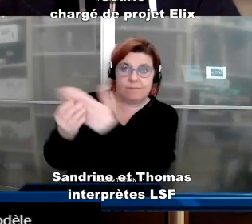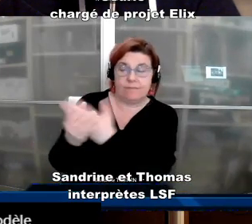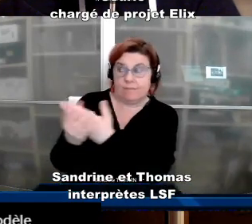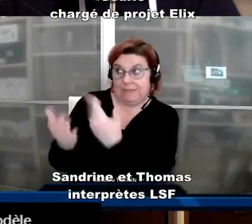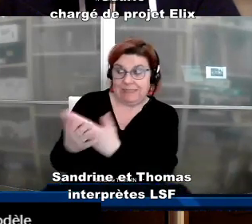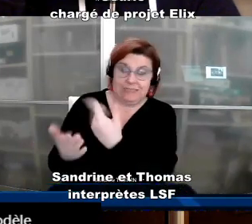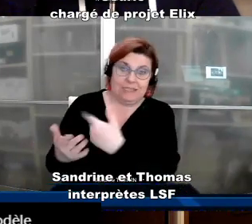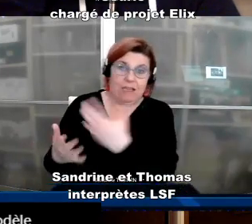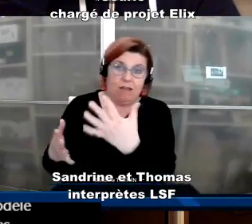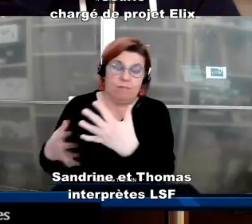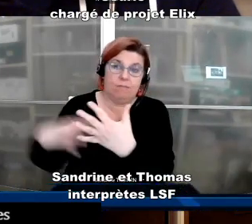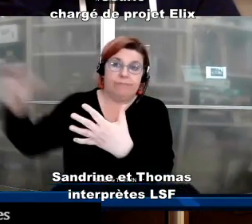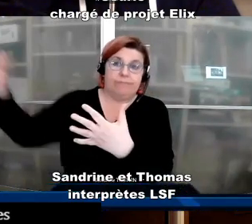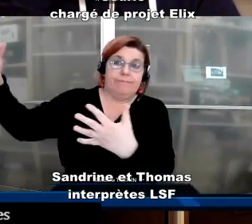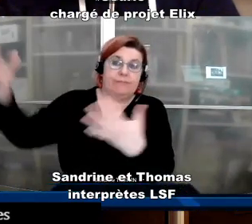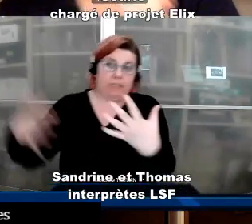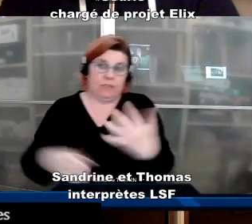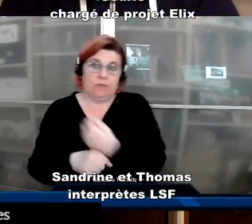d'obtenir des financements.